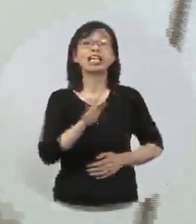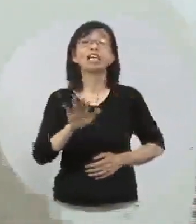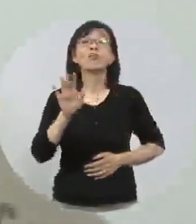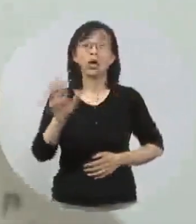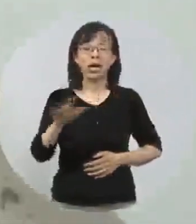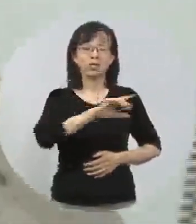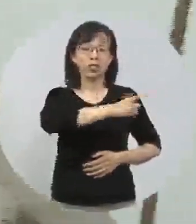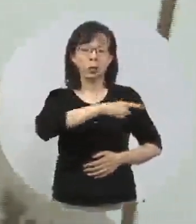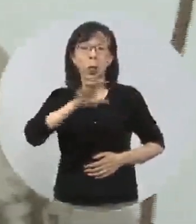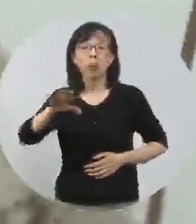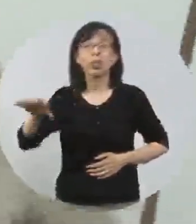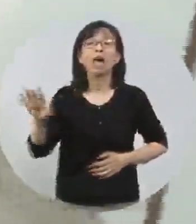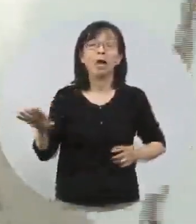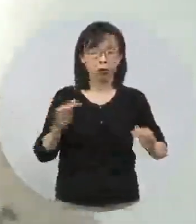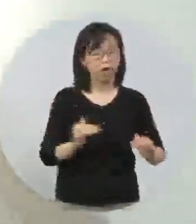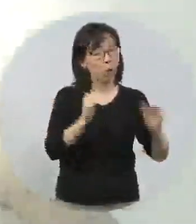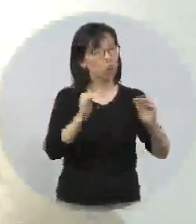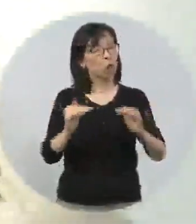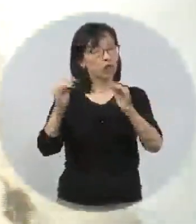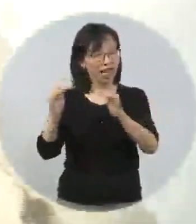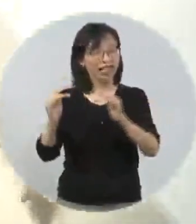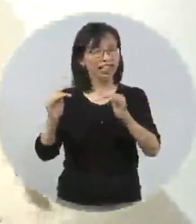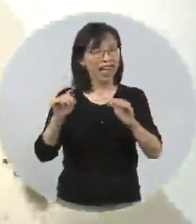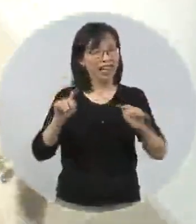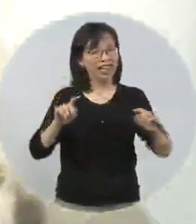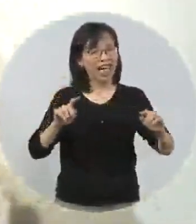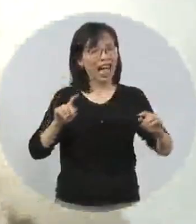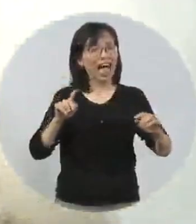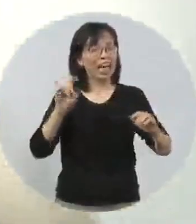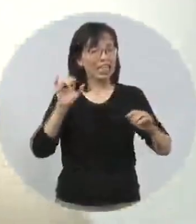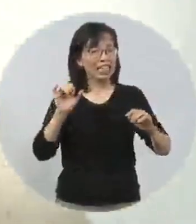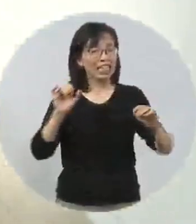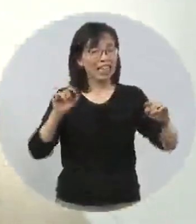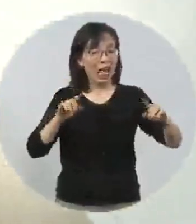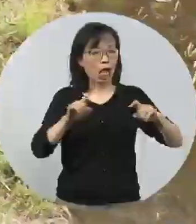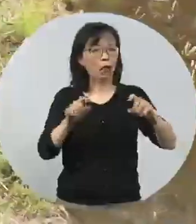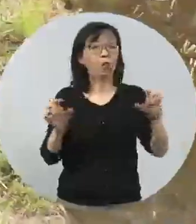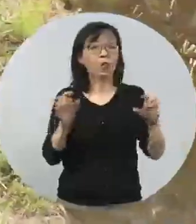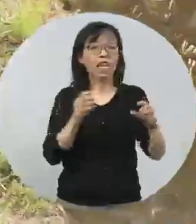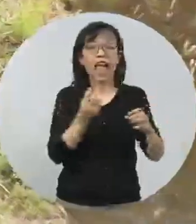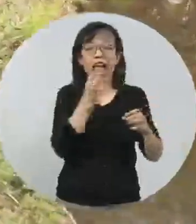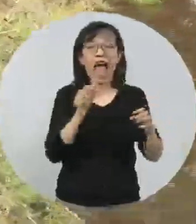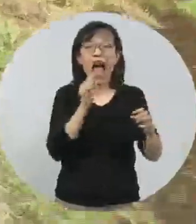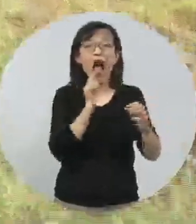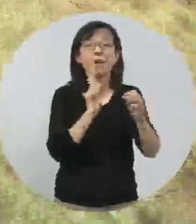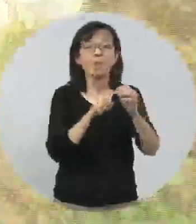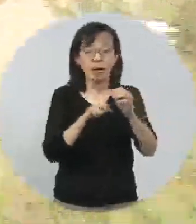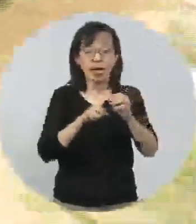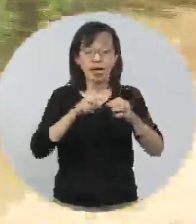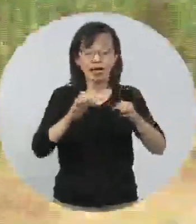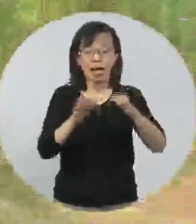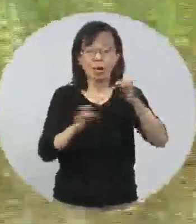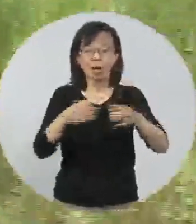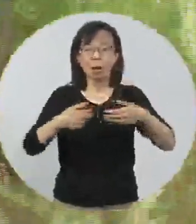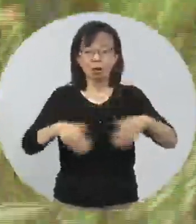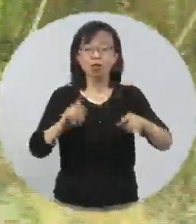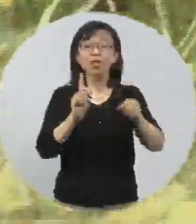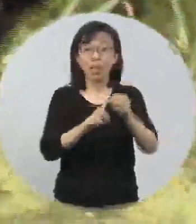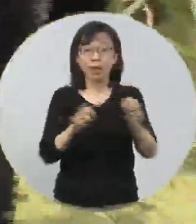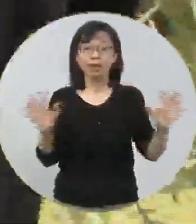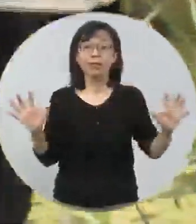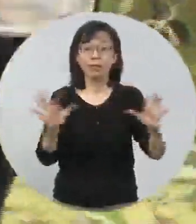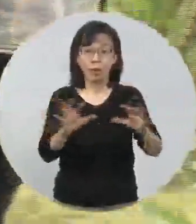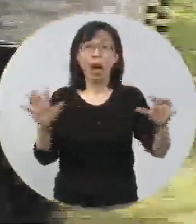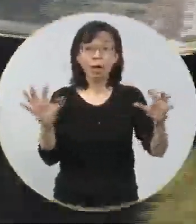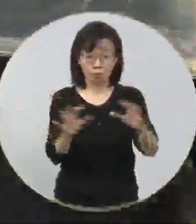で大人になったものがここに餌を食べに来たり、卵を産みに来たりして